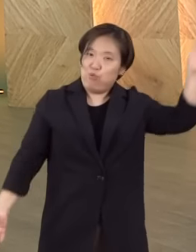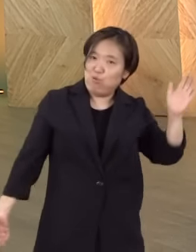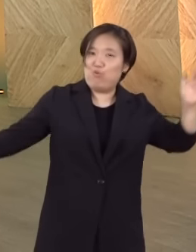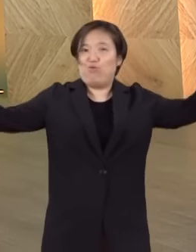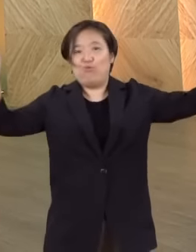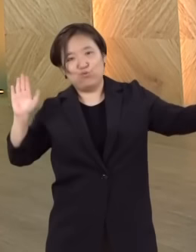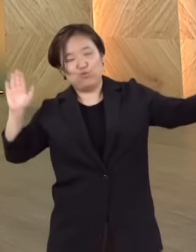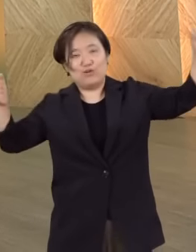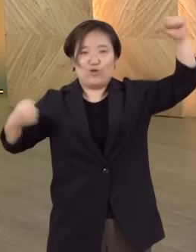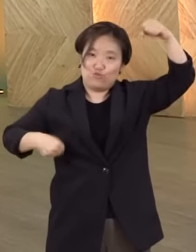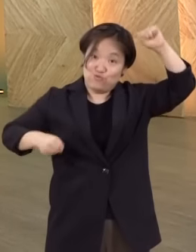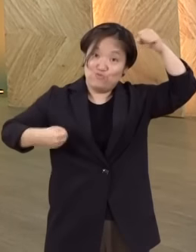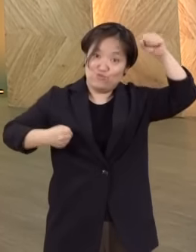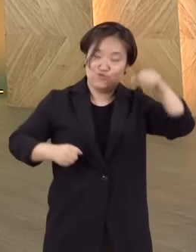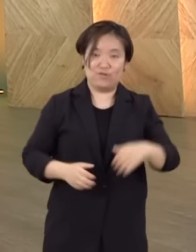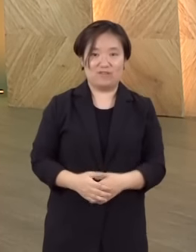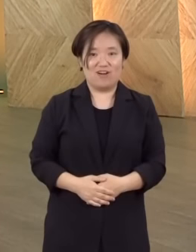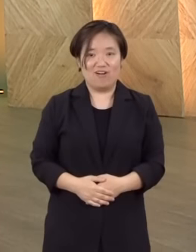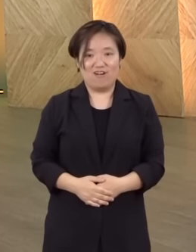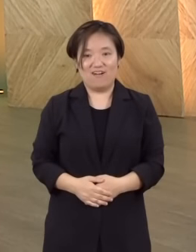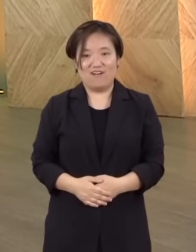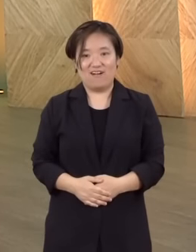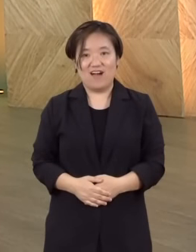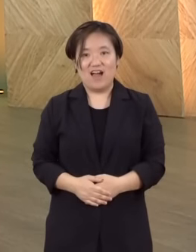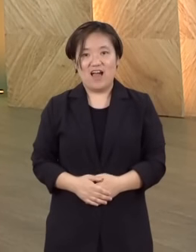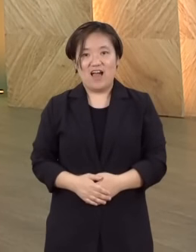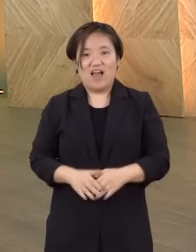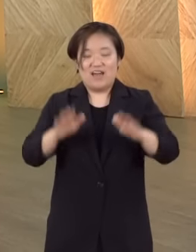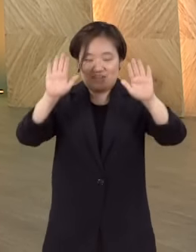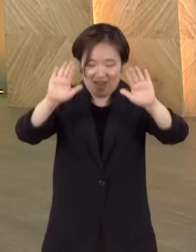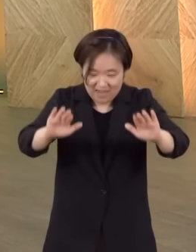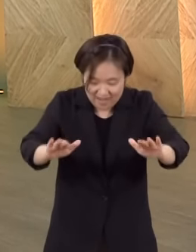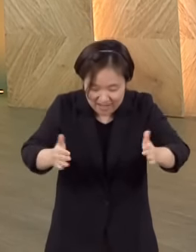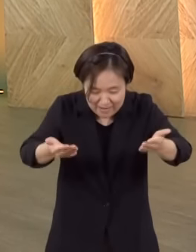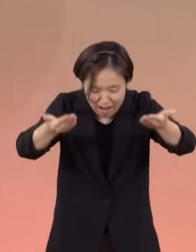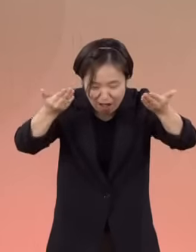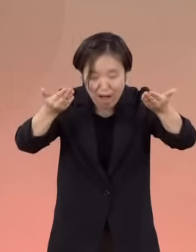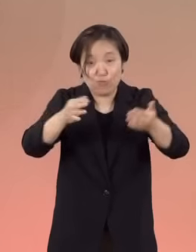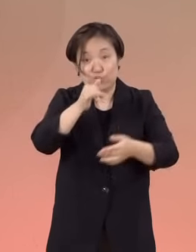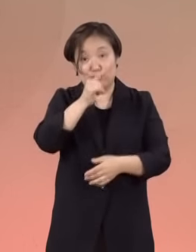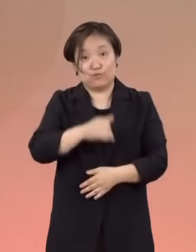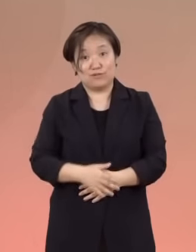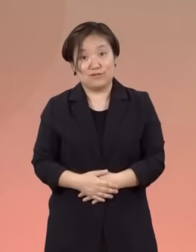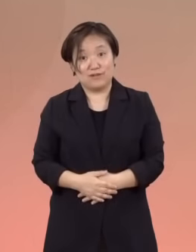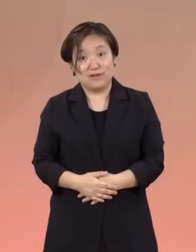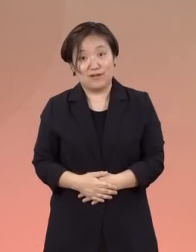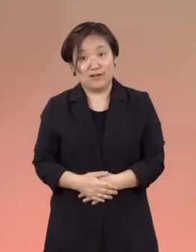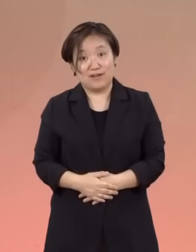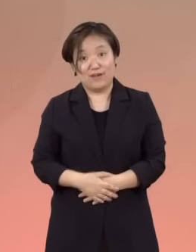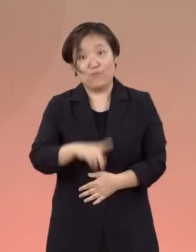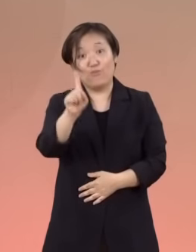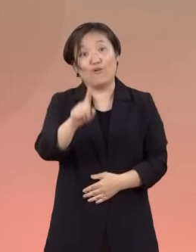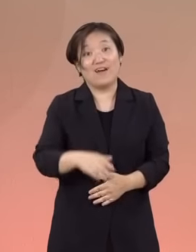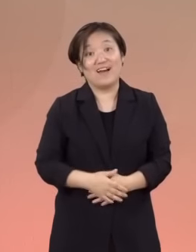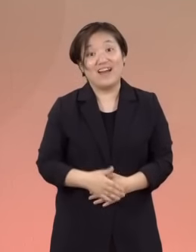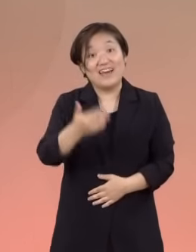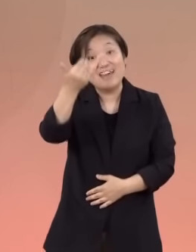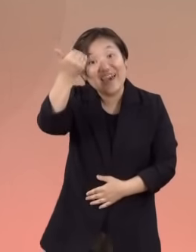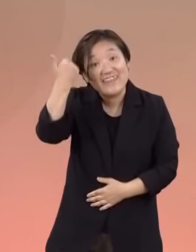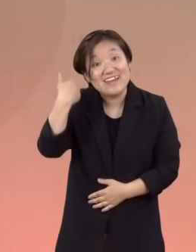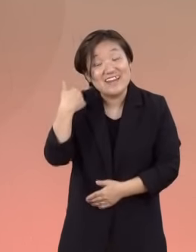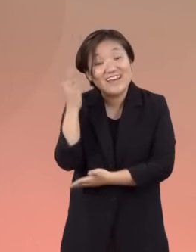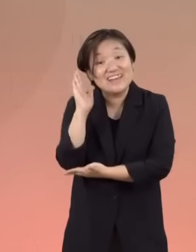시면서 신나게 제사상을 차리는 거였어요 제가 이거 예전에 소나무에서 자주 말씀드렸죠